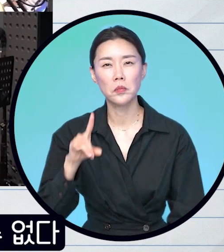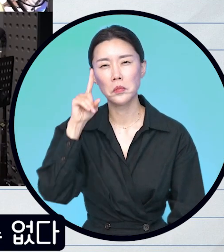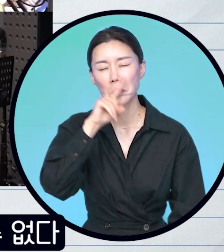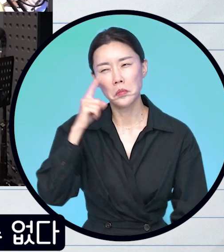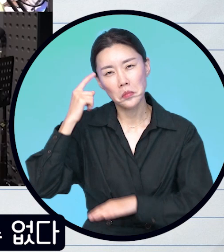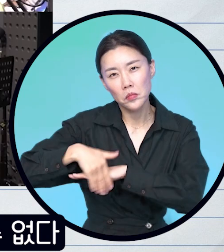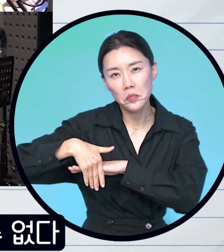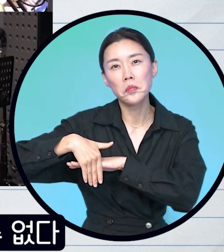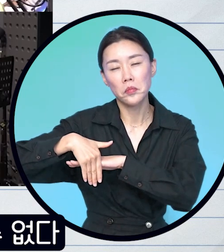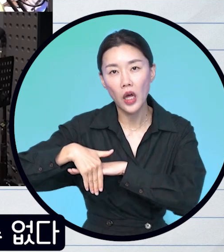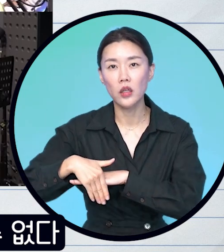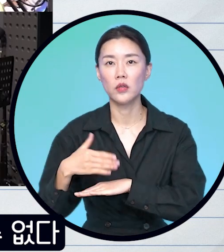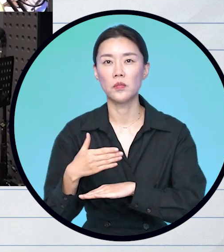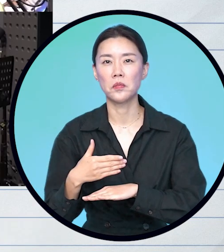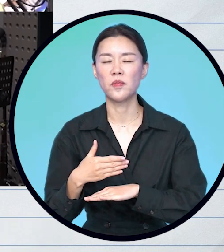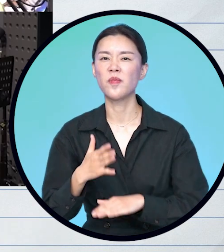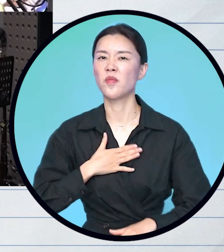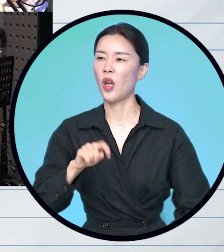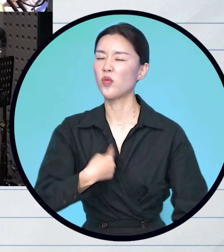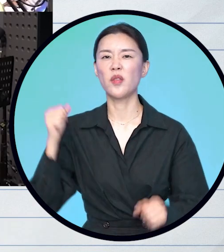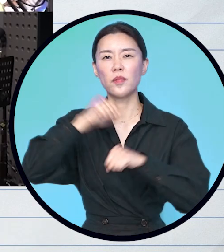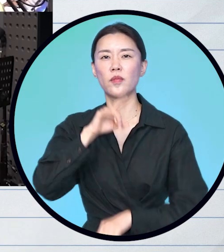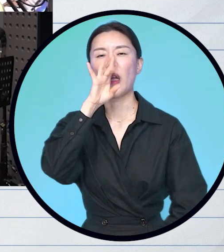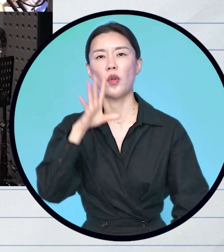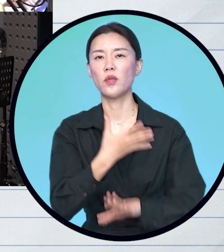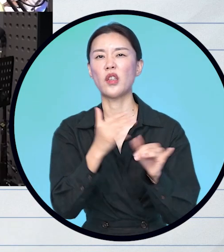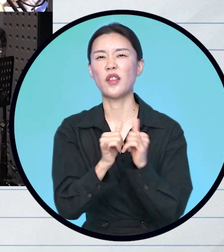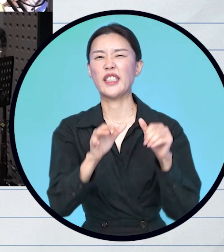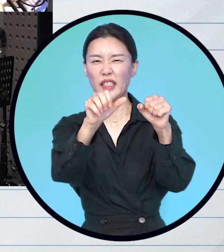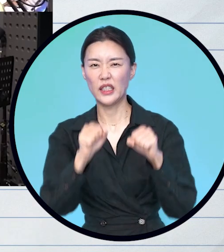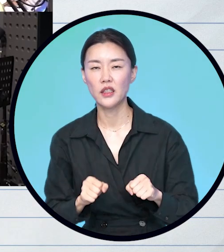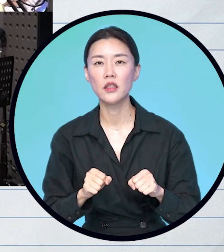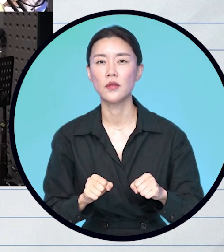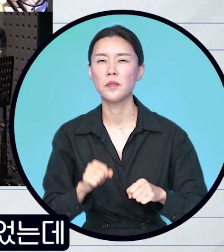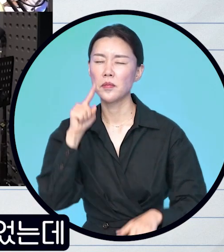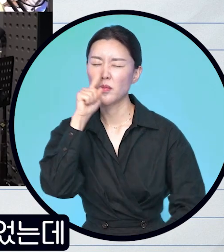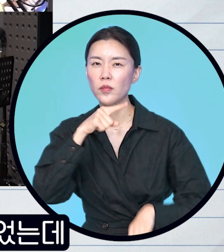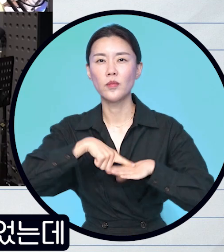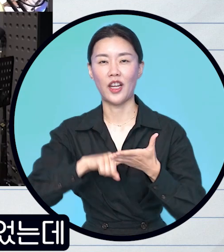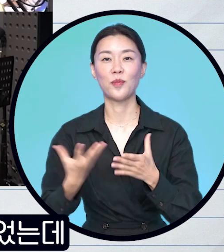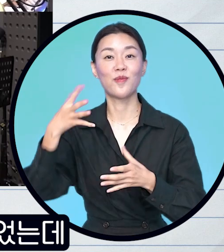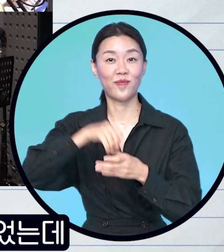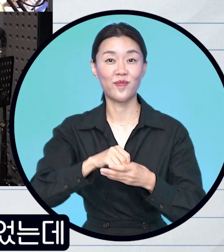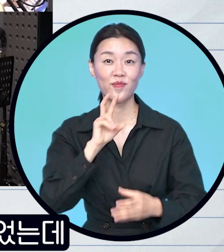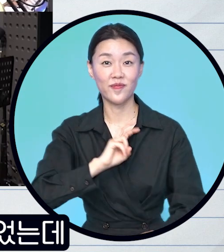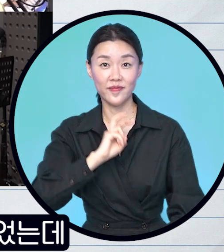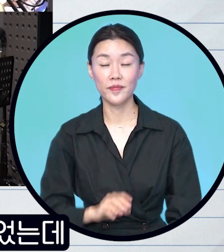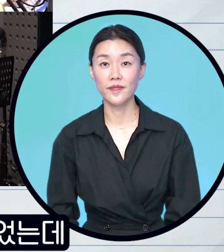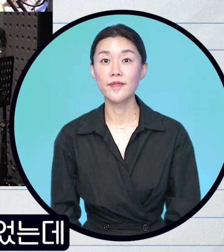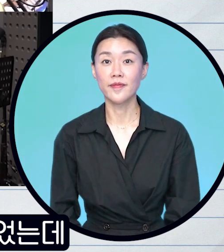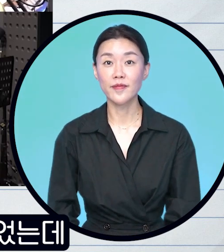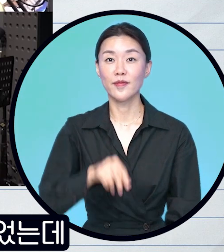갖고 나만 망할 수 없다. 짓궂게 좀. 그렇죠. 약간 그런 마음을 담은 곡입니다. 아, 그렇구나. 수빈 씨가